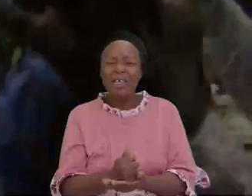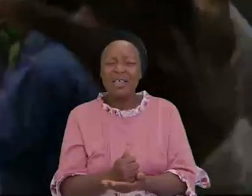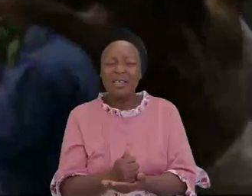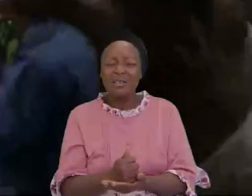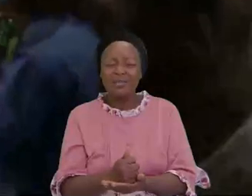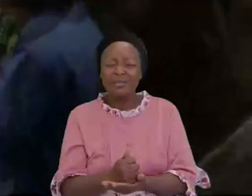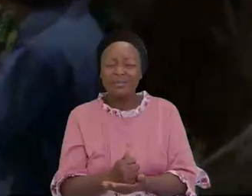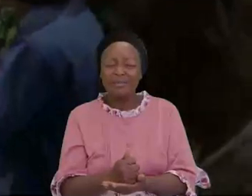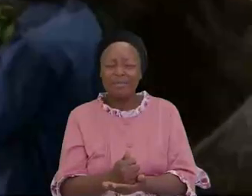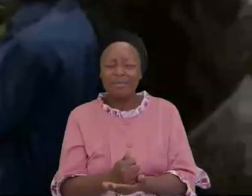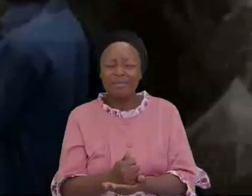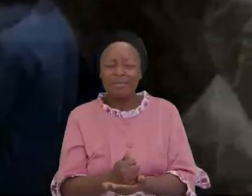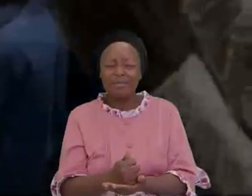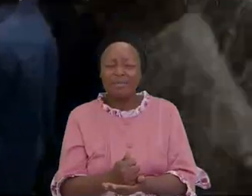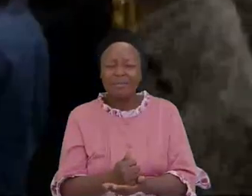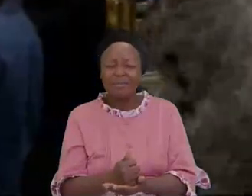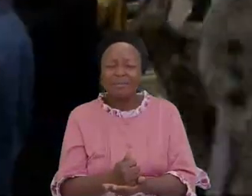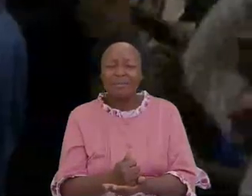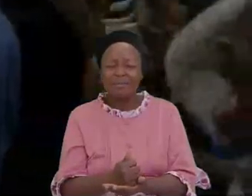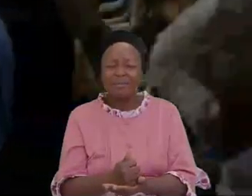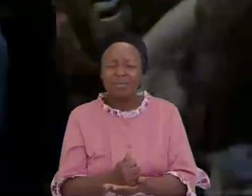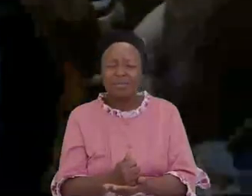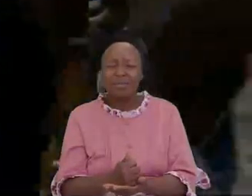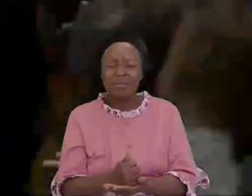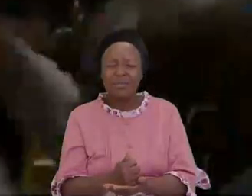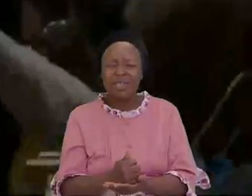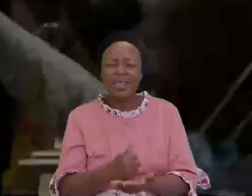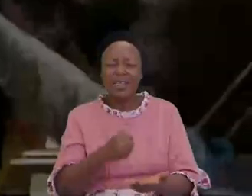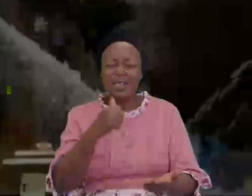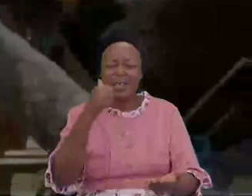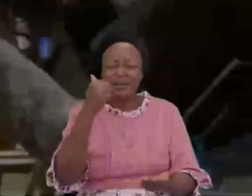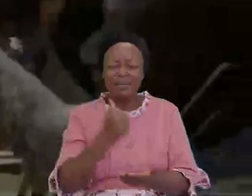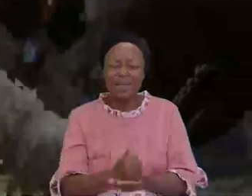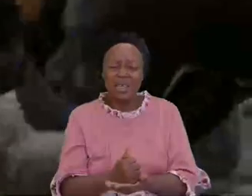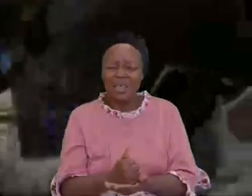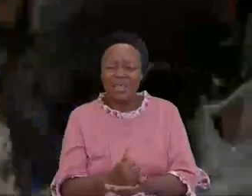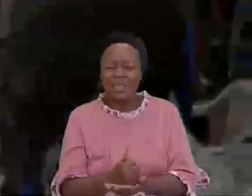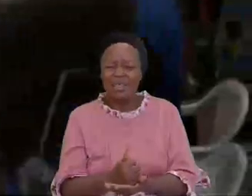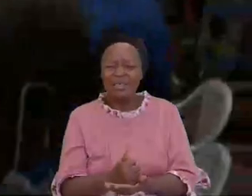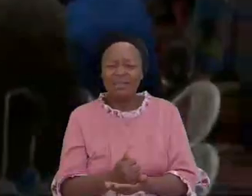Pour nous tous, amen!